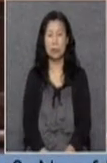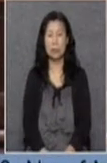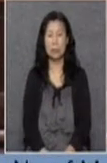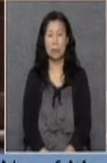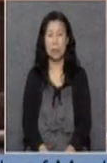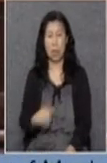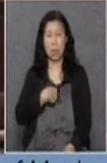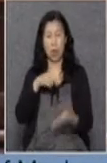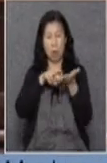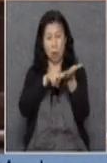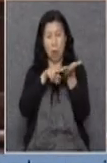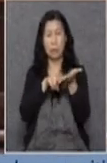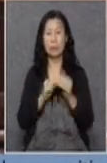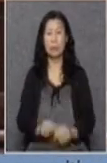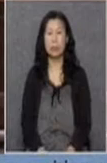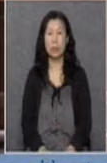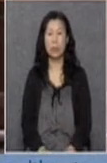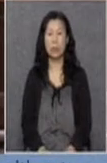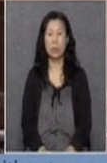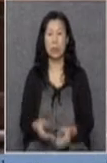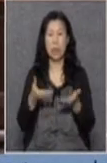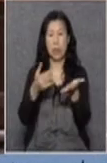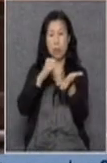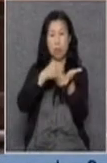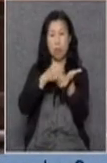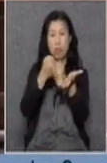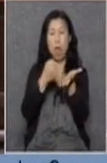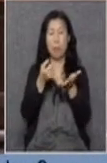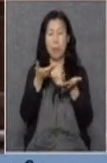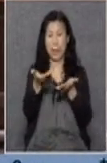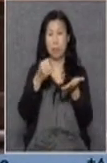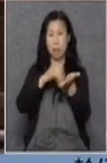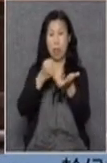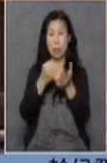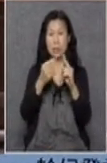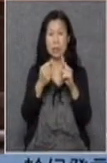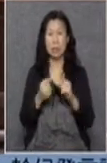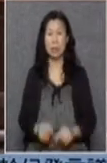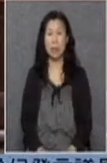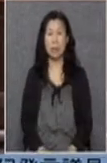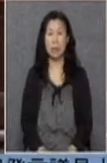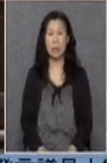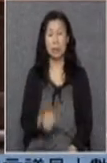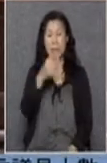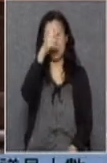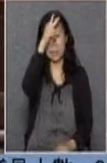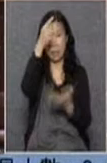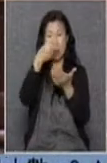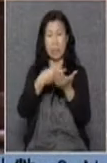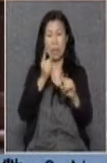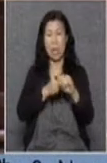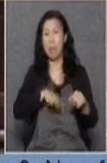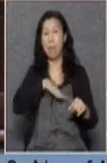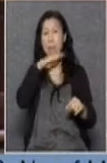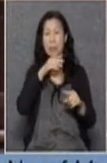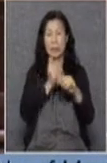我相信呢，如果講係交税嘅人之中呢要講一樣政策是令到他最不滿的呢，看法